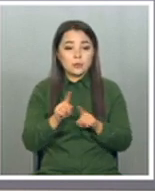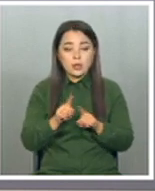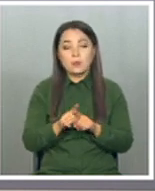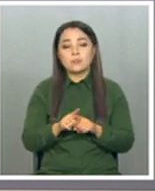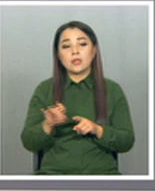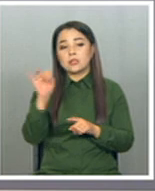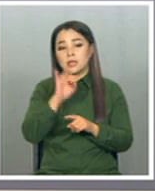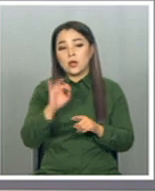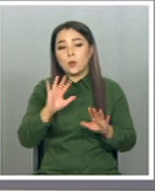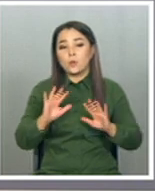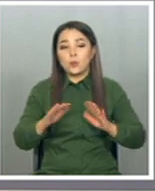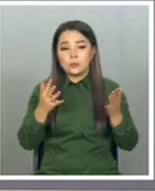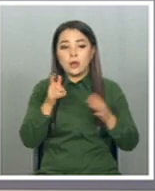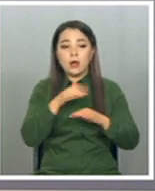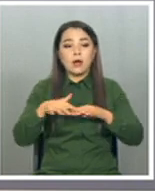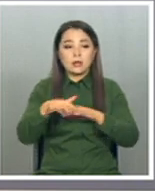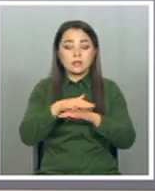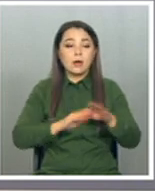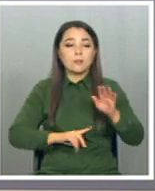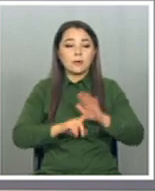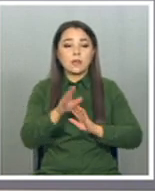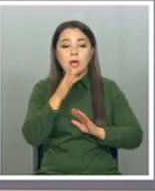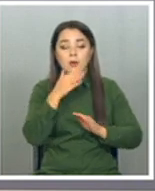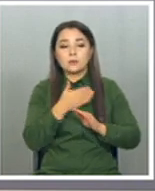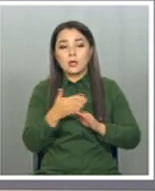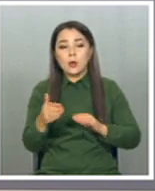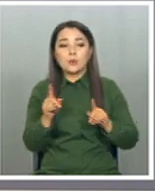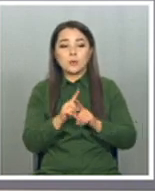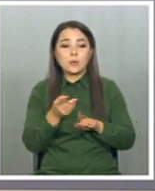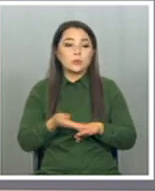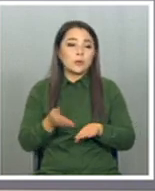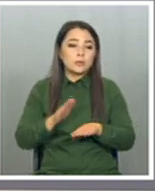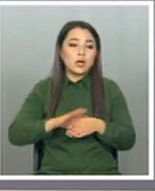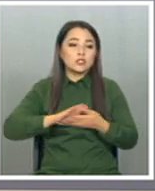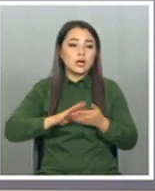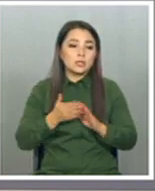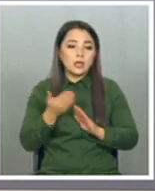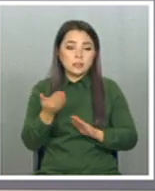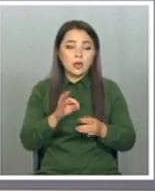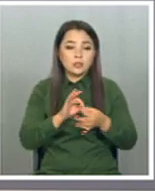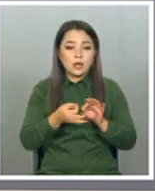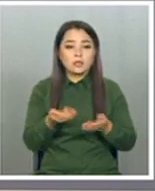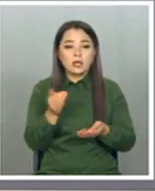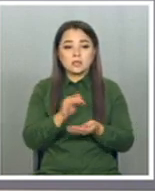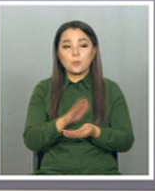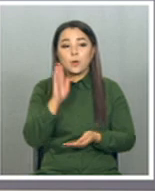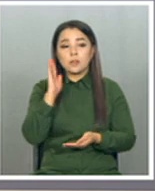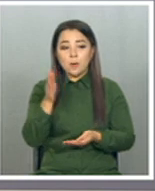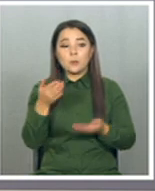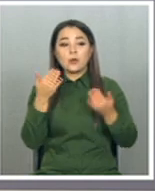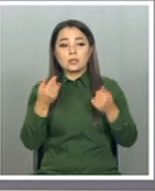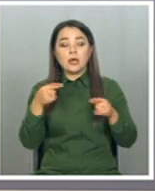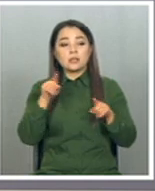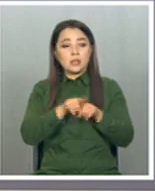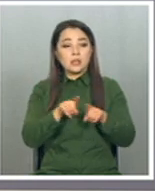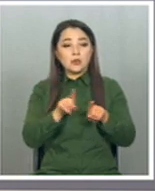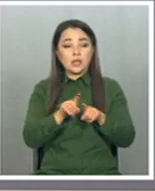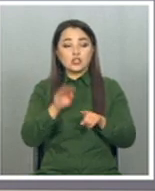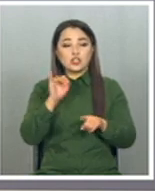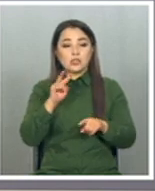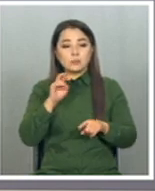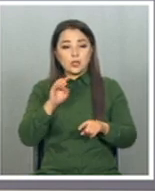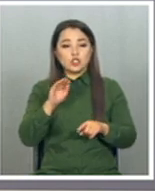және халқымыздың басынан өткен ауыр жағдайлар мен таныс боламыз. Сонымен қатар, Жиембет